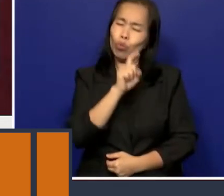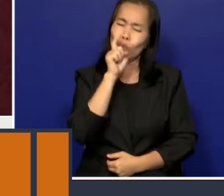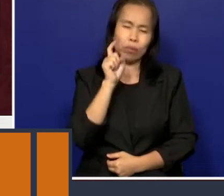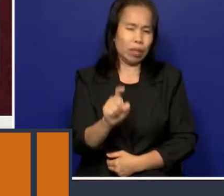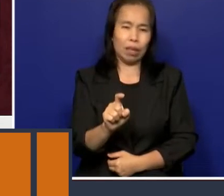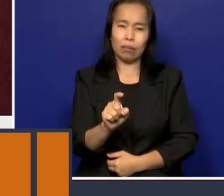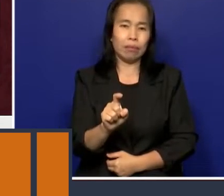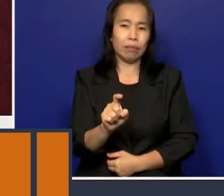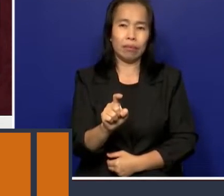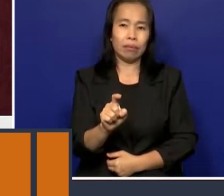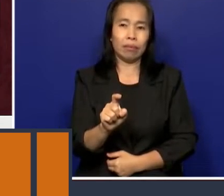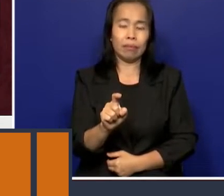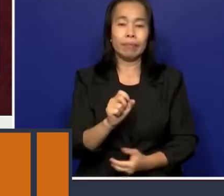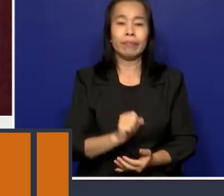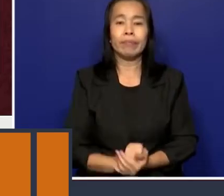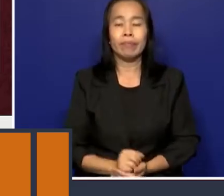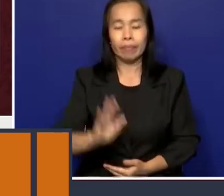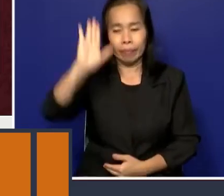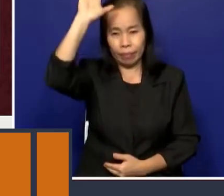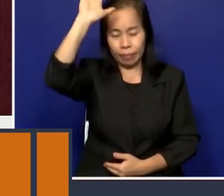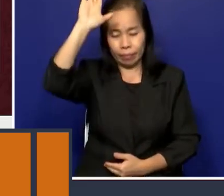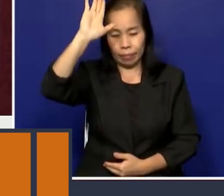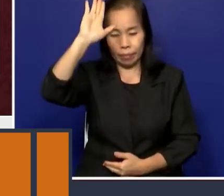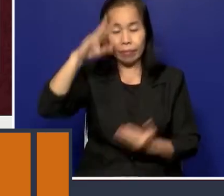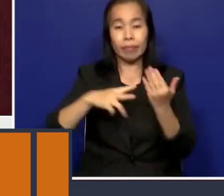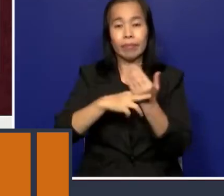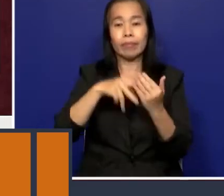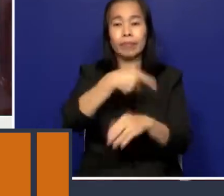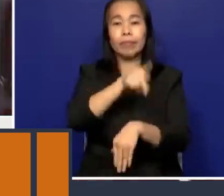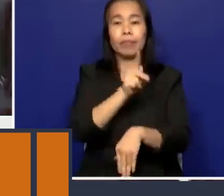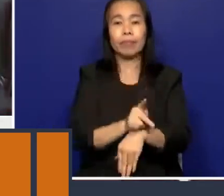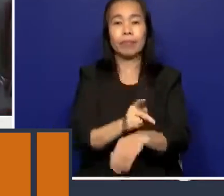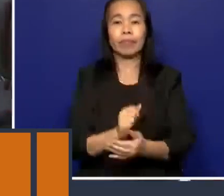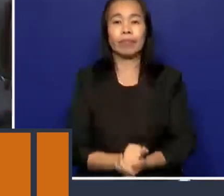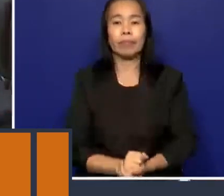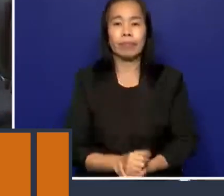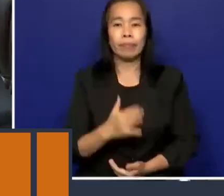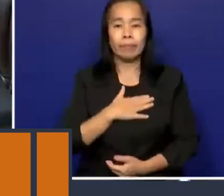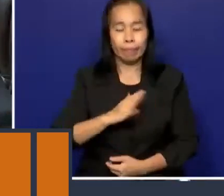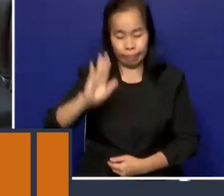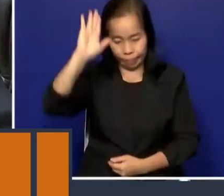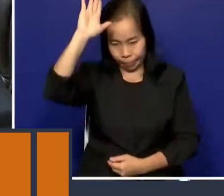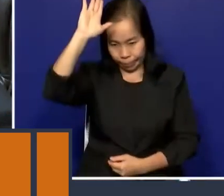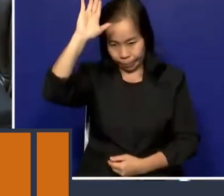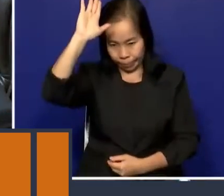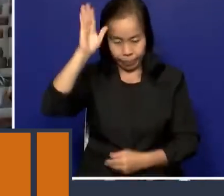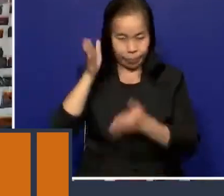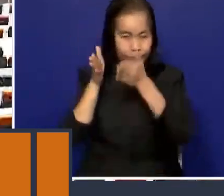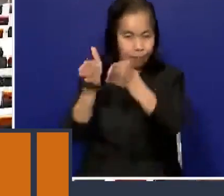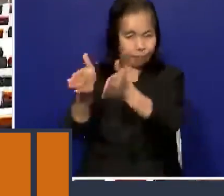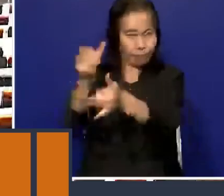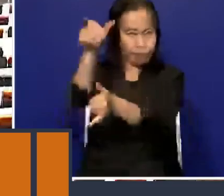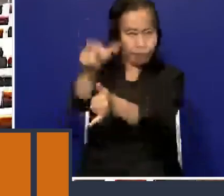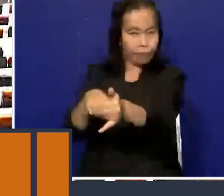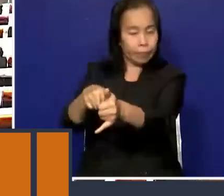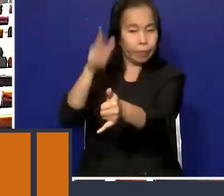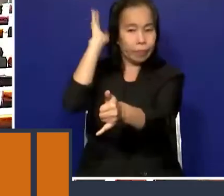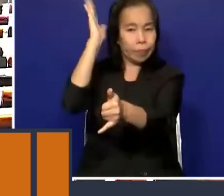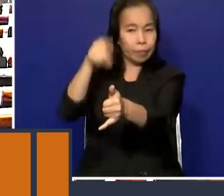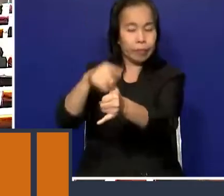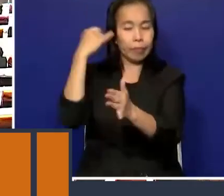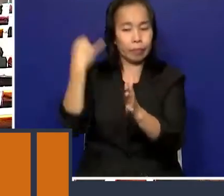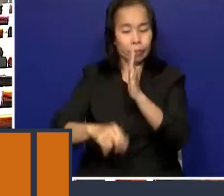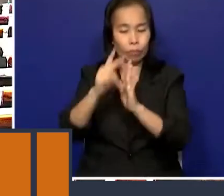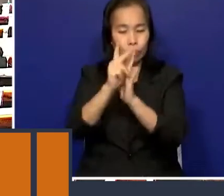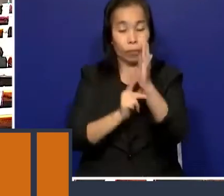ัผม นัสิิพง อัคศกุเกี์ครับขอประทวงท่านผู้อัพรปรายครับผิดข้อบัครับ